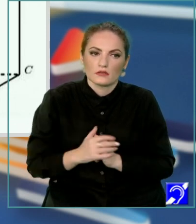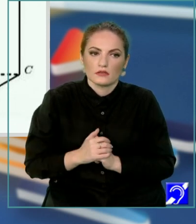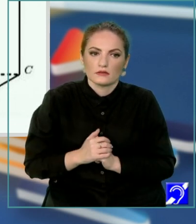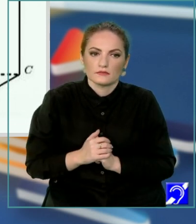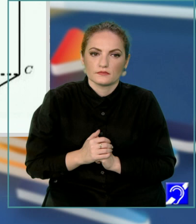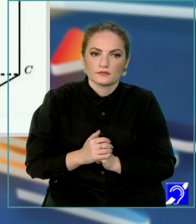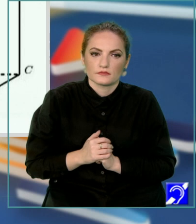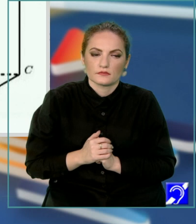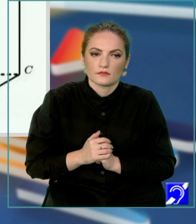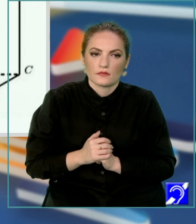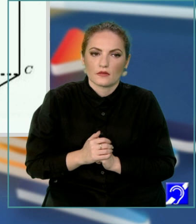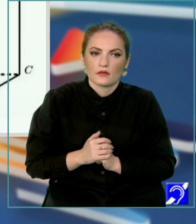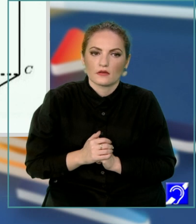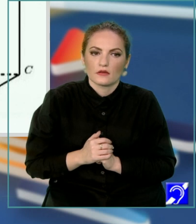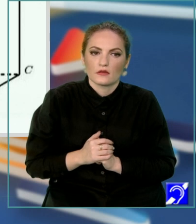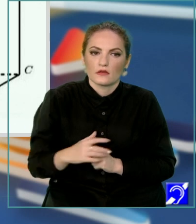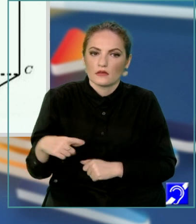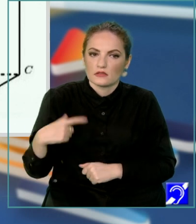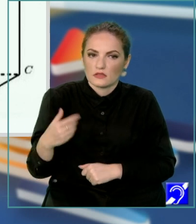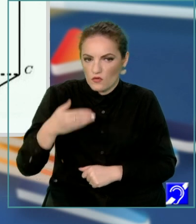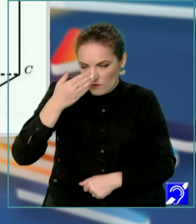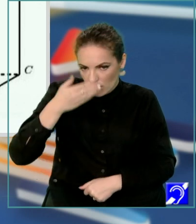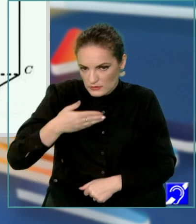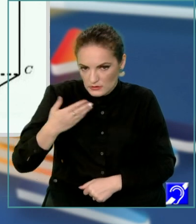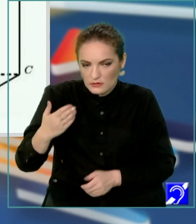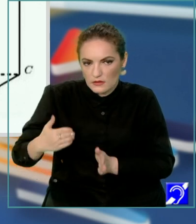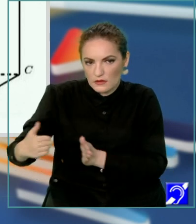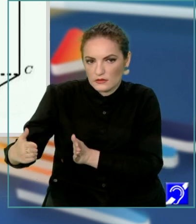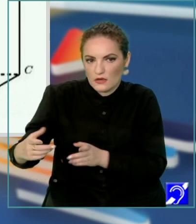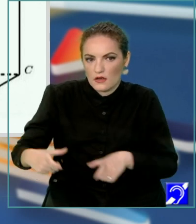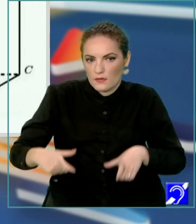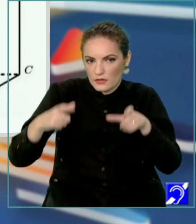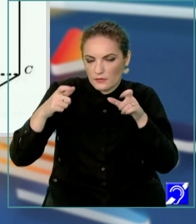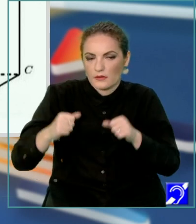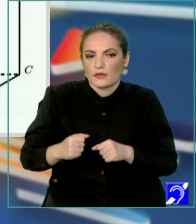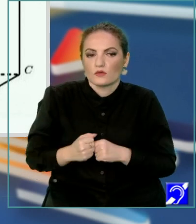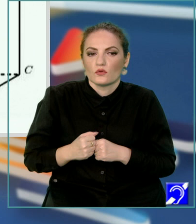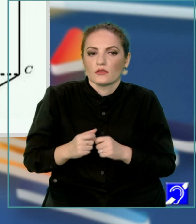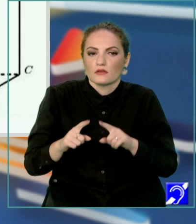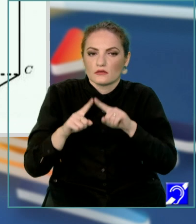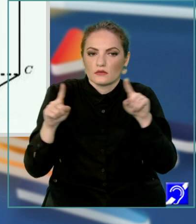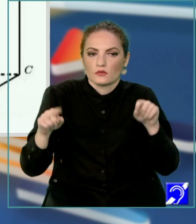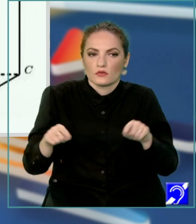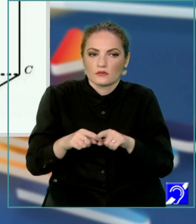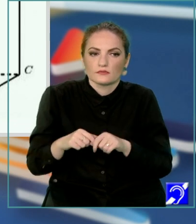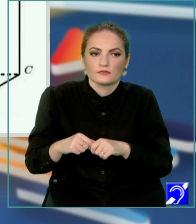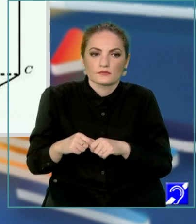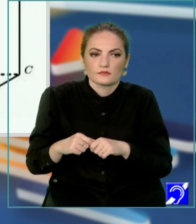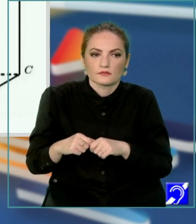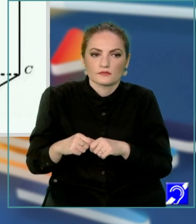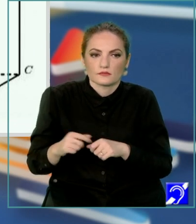fcgx53021 față laterală a paralelipipedului a b c d e f g h